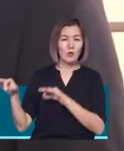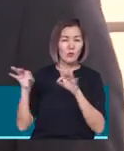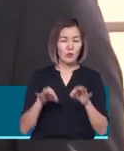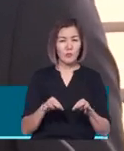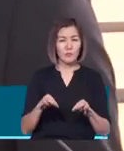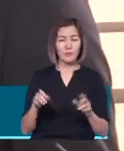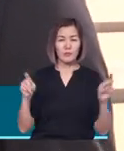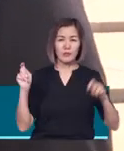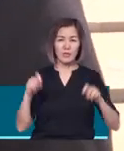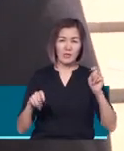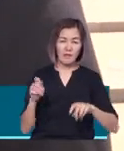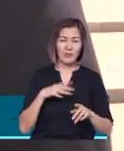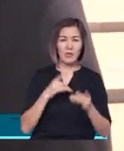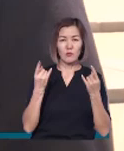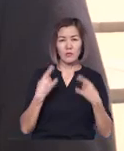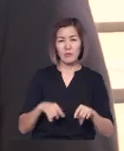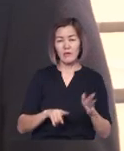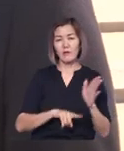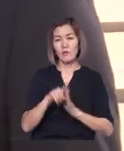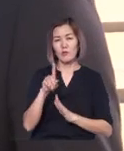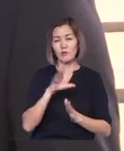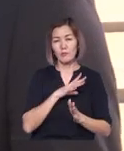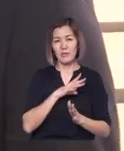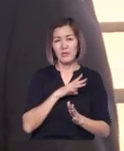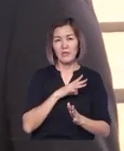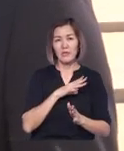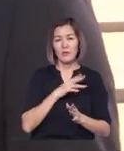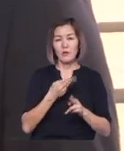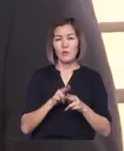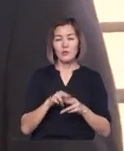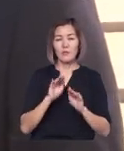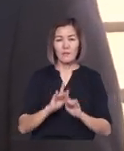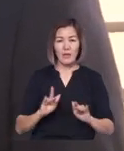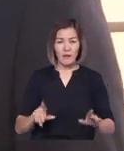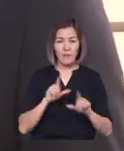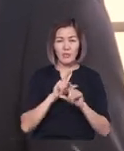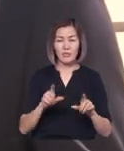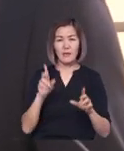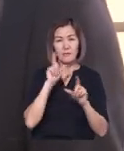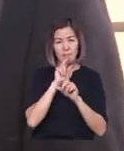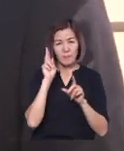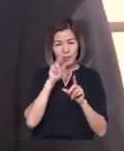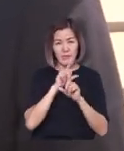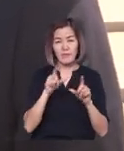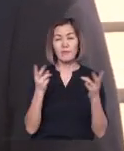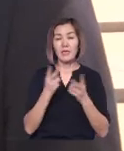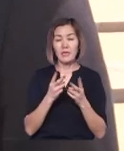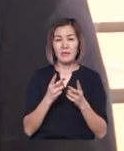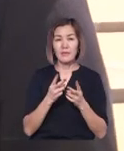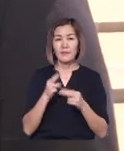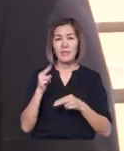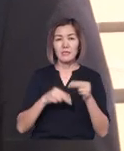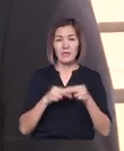бар, демографиялық өсім бар. Соған байланысты осындай мектептер, балабақшалар керек. Соған байланысты осы мектептің салынып